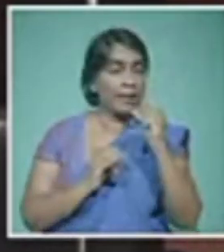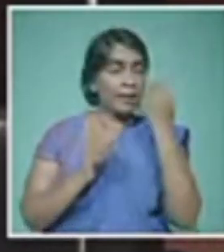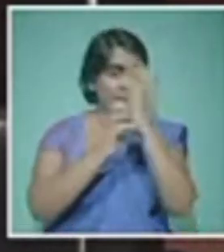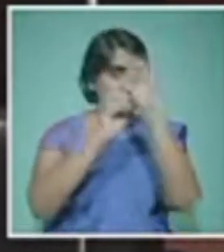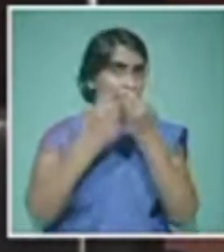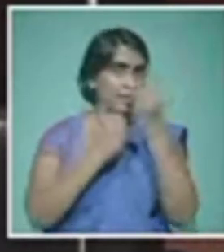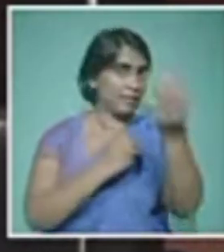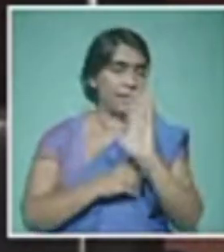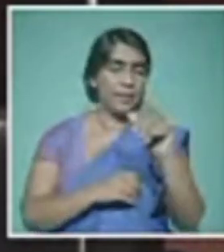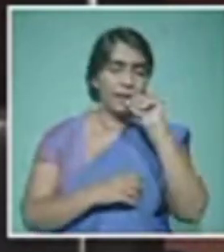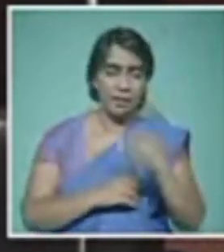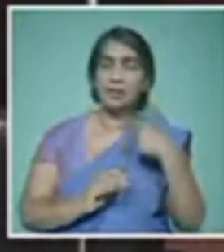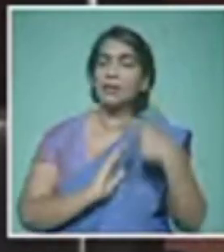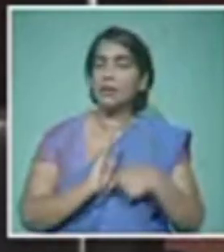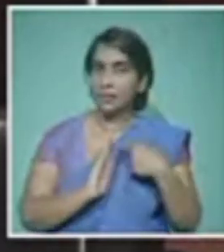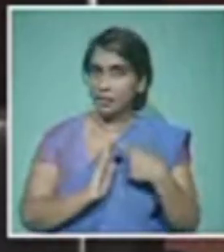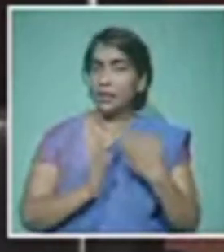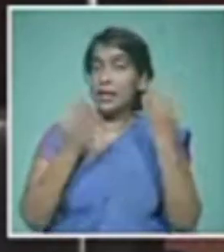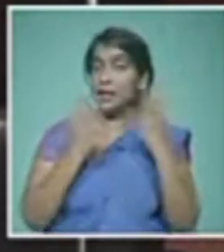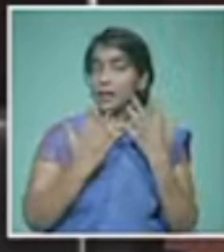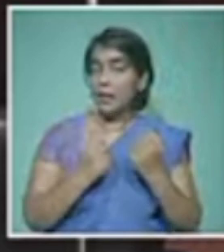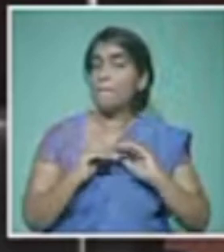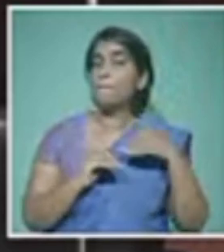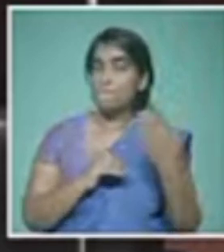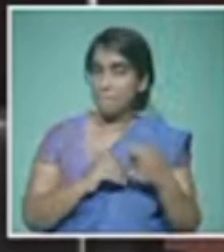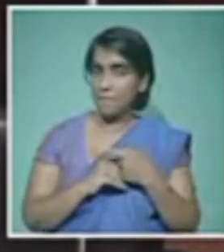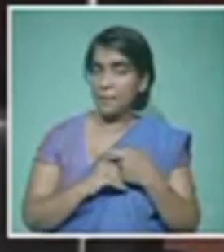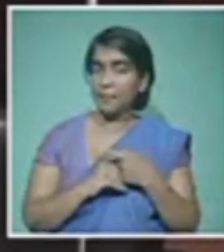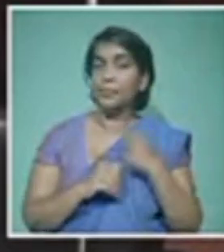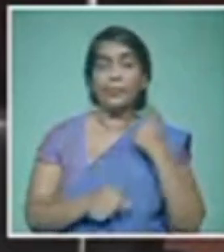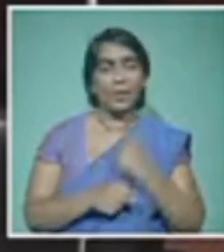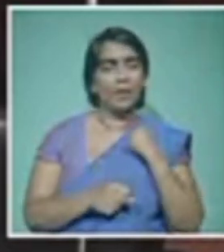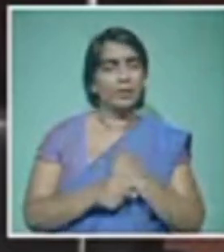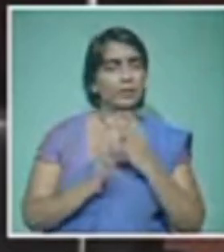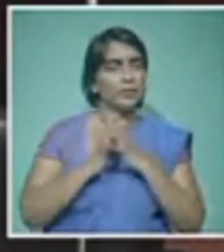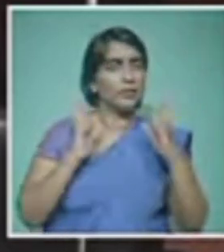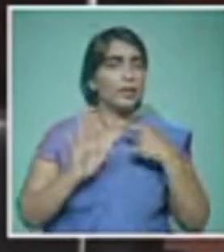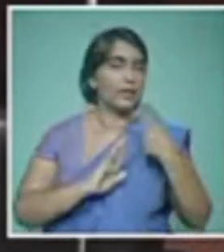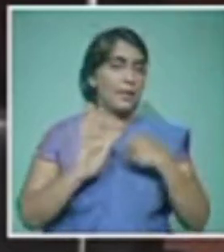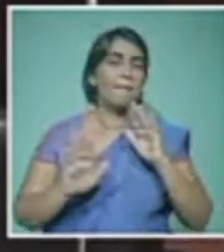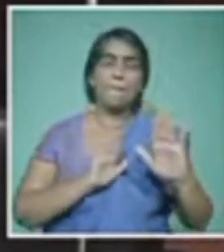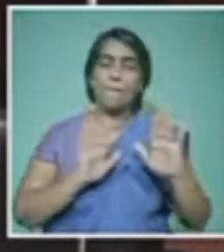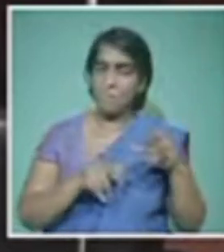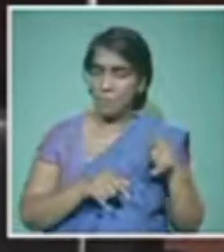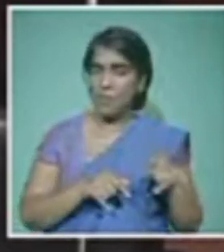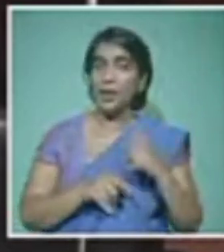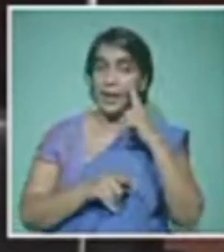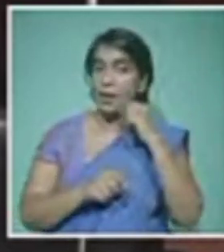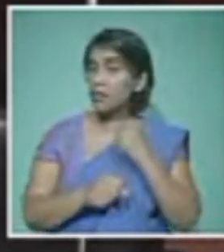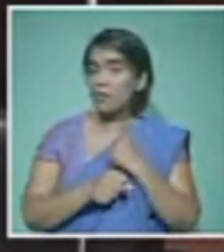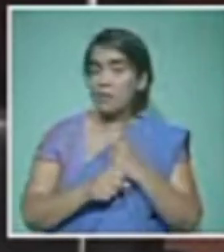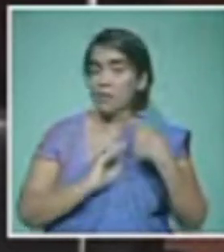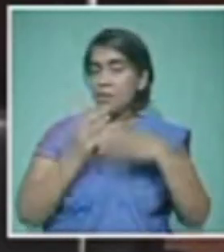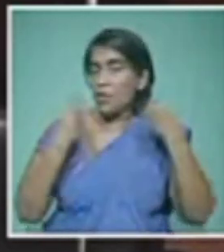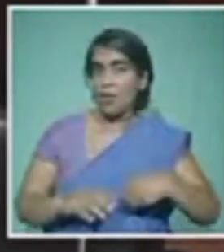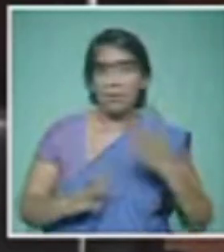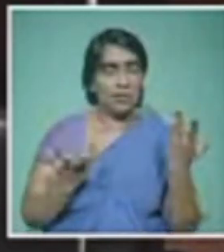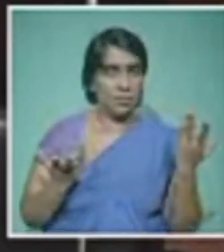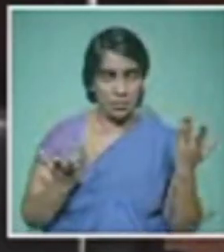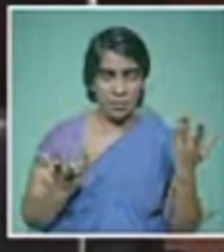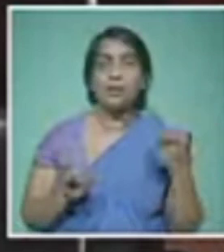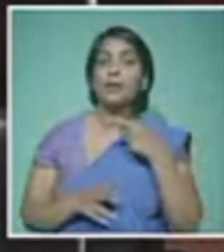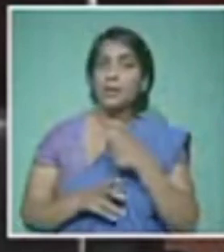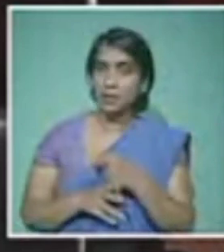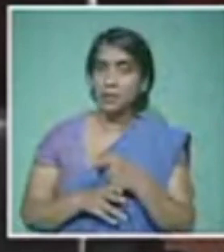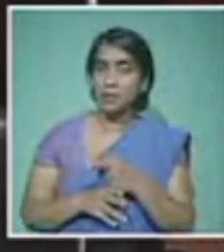එපා. ඇත්ත වශයෙන්ම මේ රටේ නිදාස ලැබුණායින් පස්සේ ආණ්ඩු ගණනාවක් මේ රට පාලනය කෙරුවා. එක බාණ්ඩුවක්වත් රට බංකුලොත් කෙරුවේ නෑ.